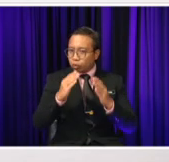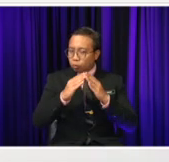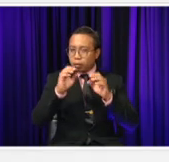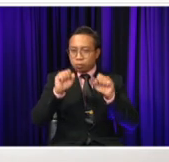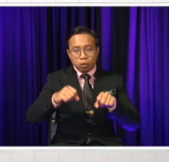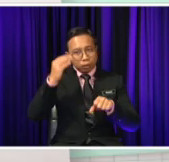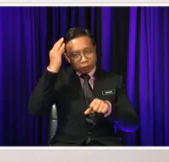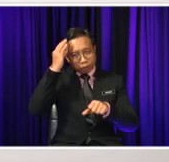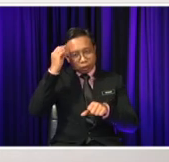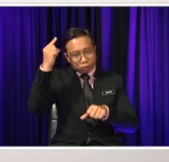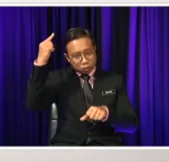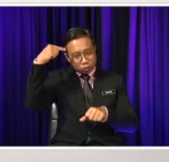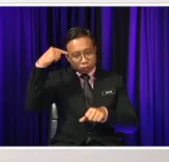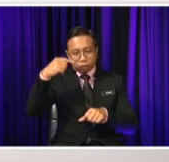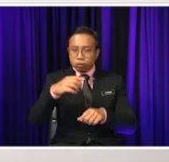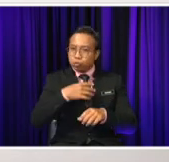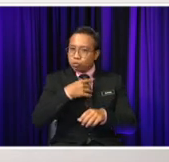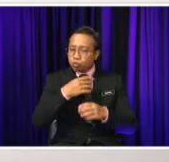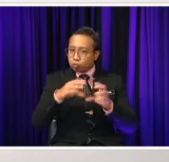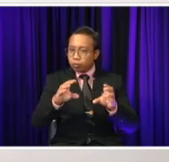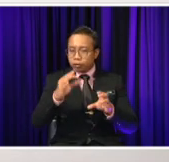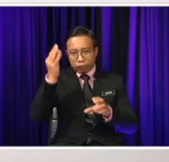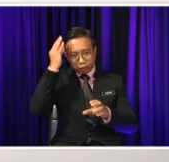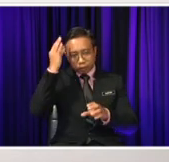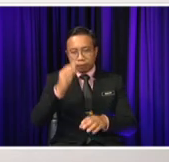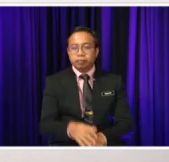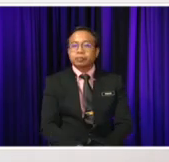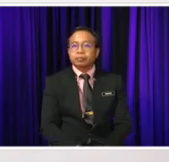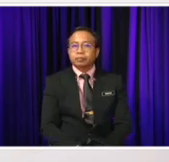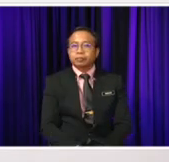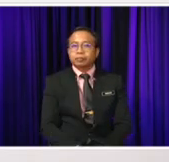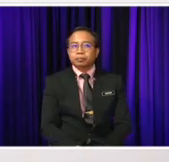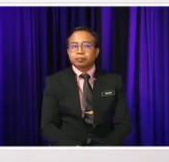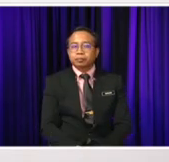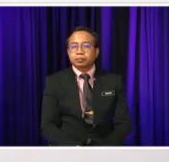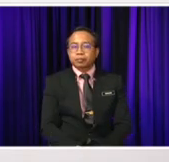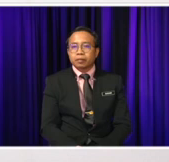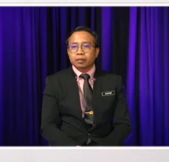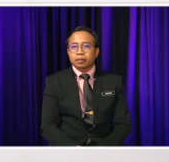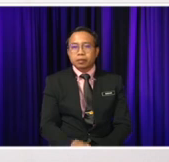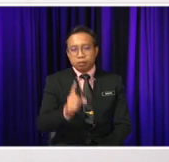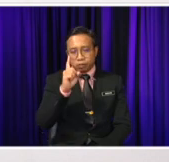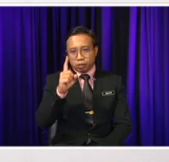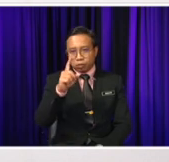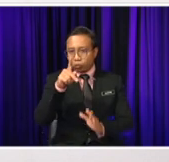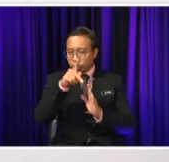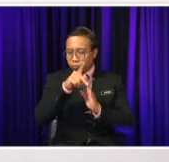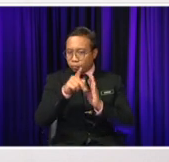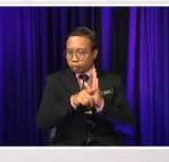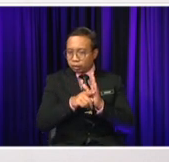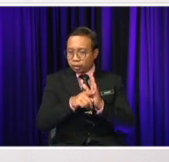pikirkan juga Lukman bagi 3% oke perancangan perancangan saya